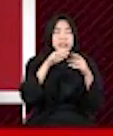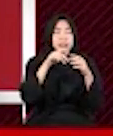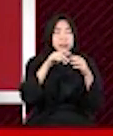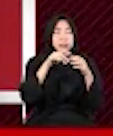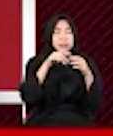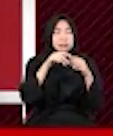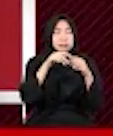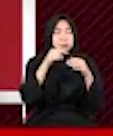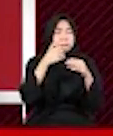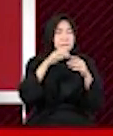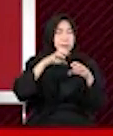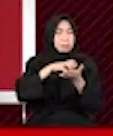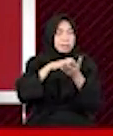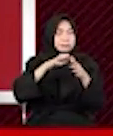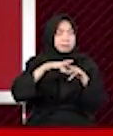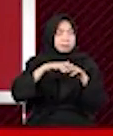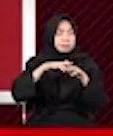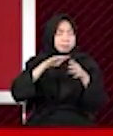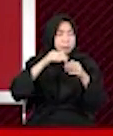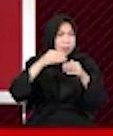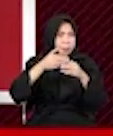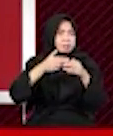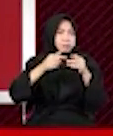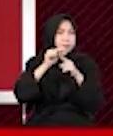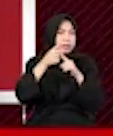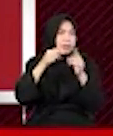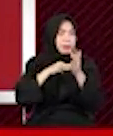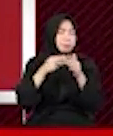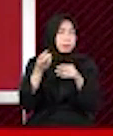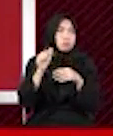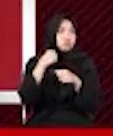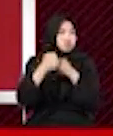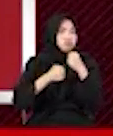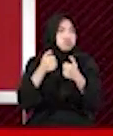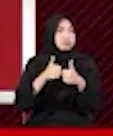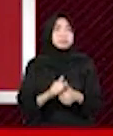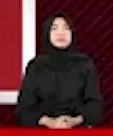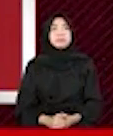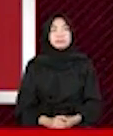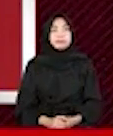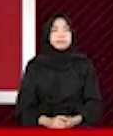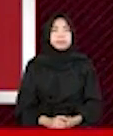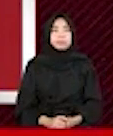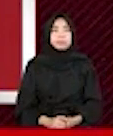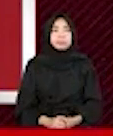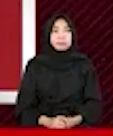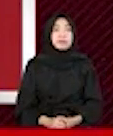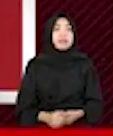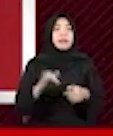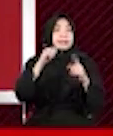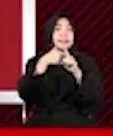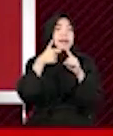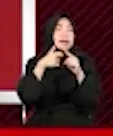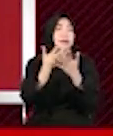dari batas maksimal yang diberikan pada saat PPKM mikro tersebut. Terbukti bahwa ini meningkat, kepercayaan masyarakat semakin